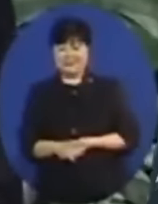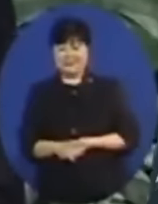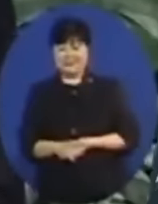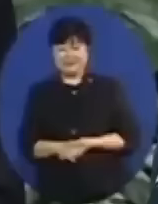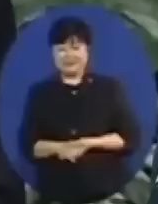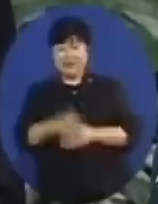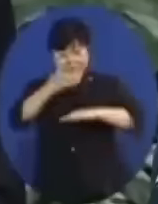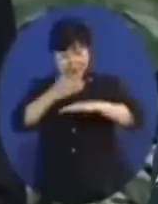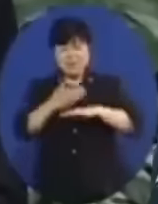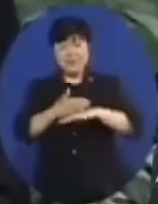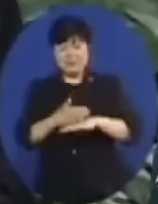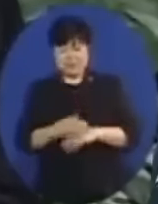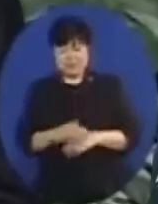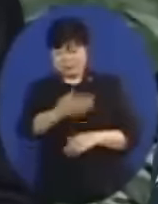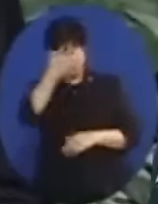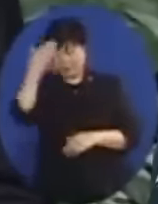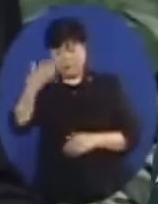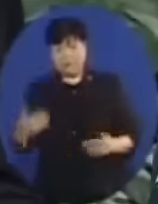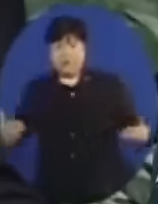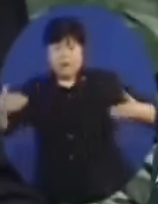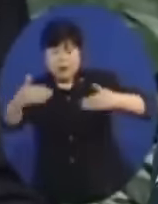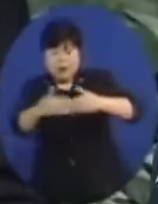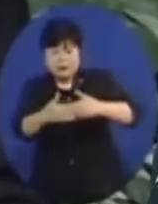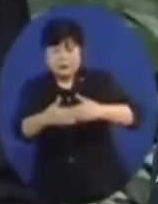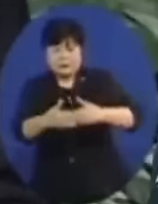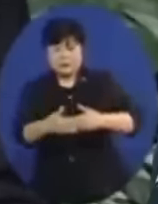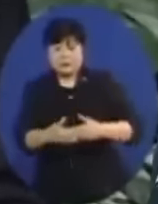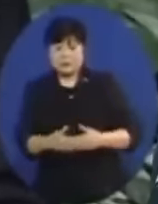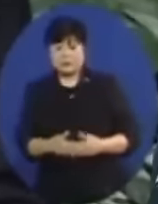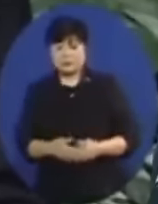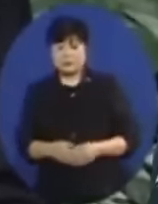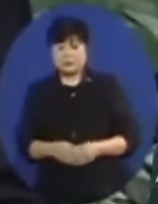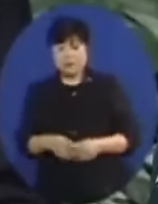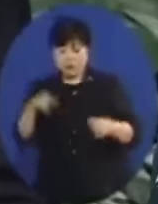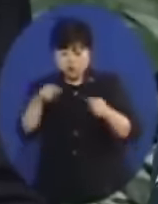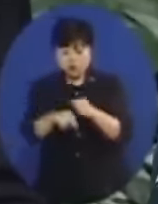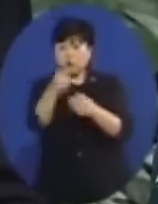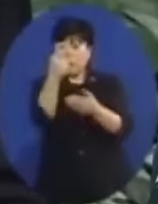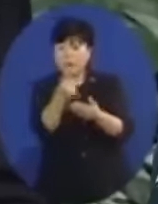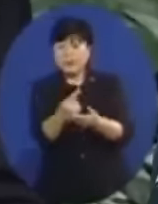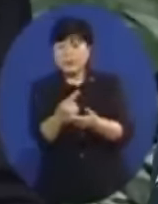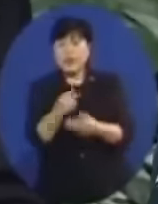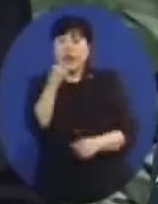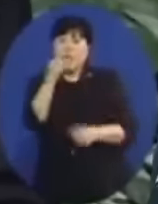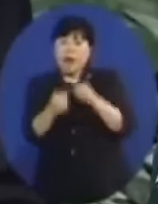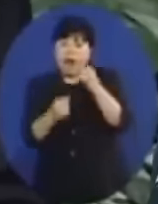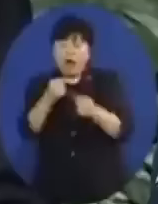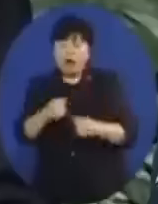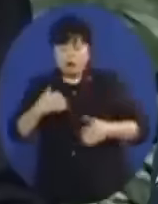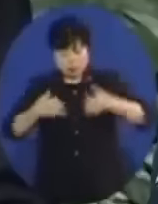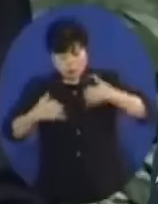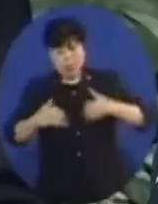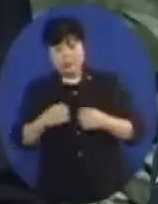너무나 감사합니다. 자기를 죽일 줄 알았는데 맨발 벗고 뛰어나와가지고서